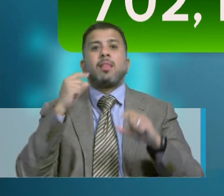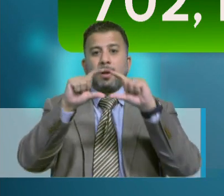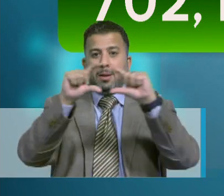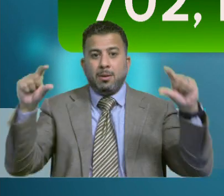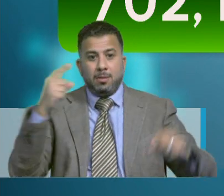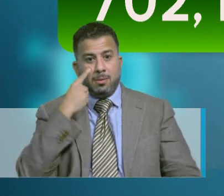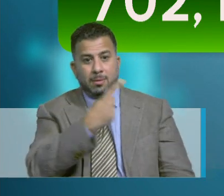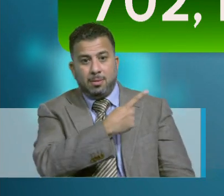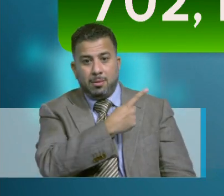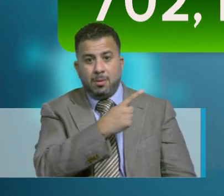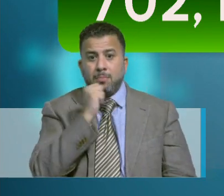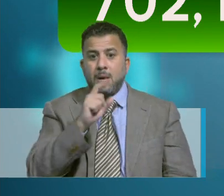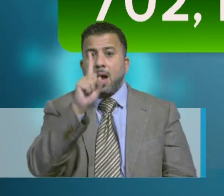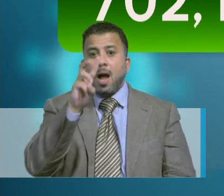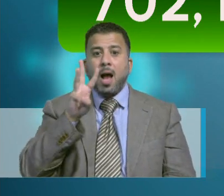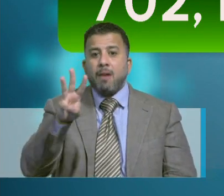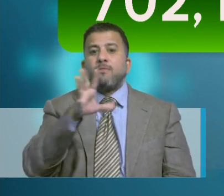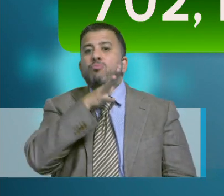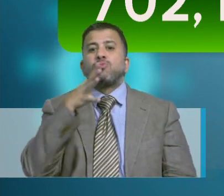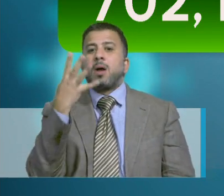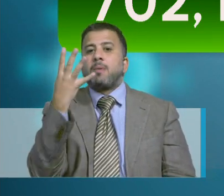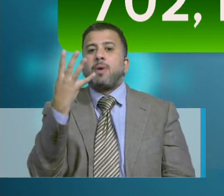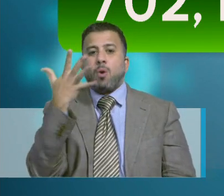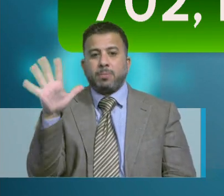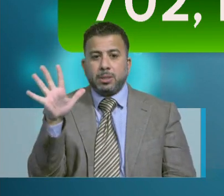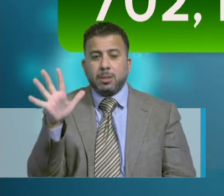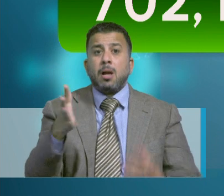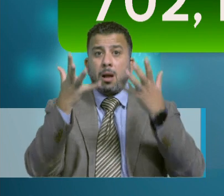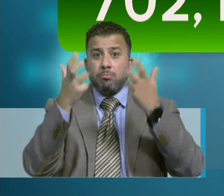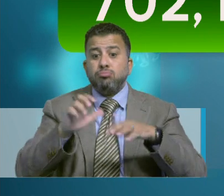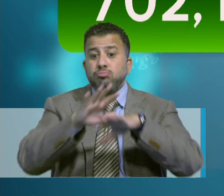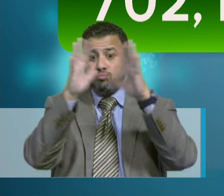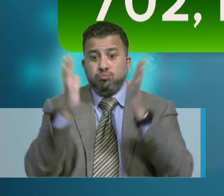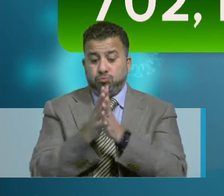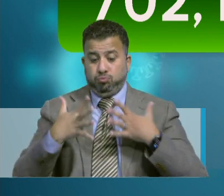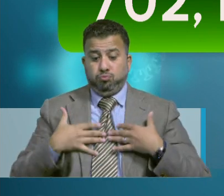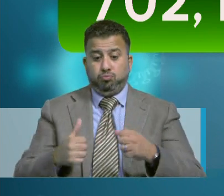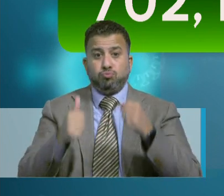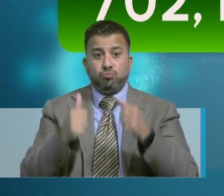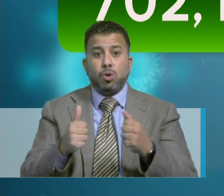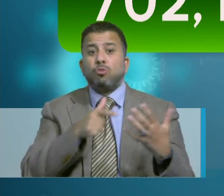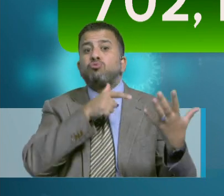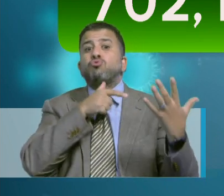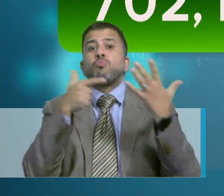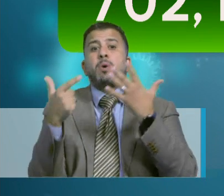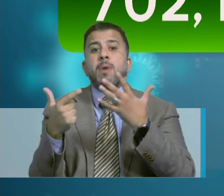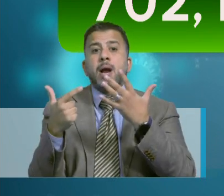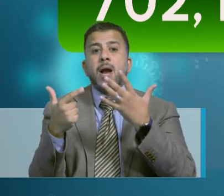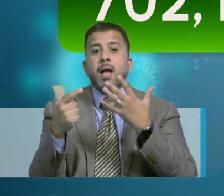1554 حالة جديدة من المرض، وبذلك يكون مجموع حالات الشفاء